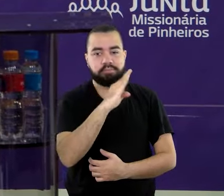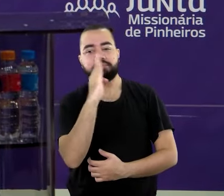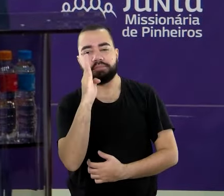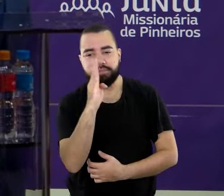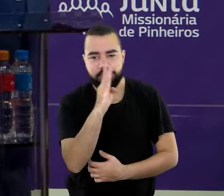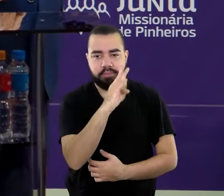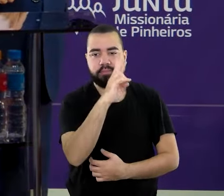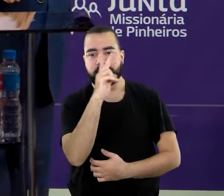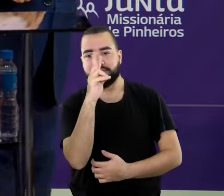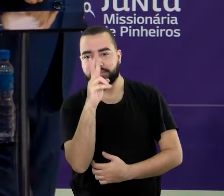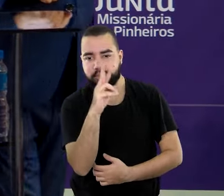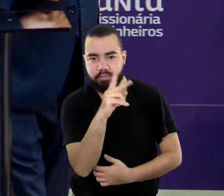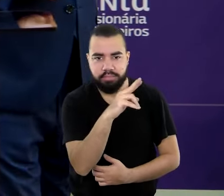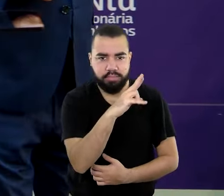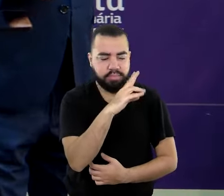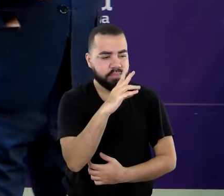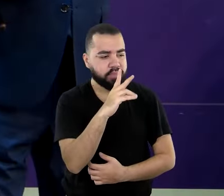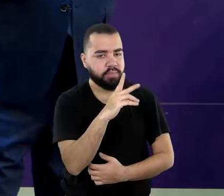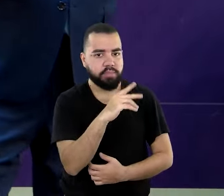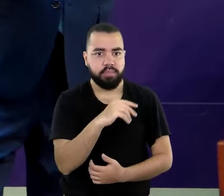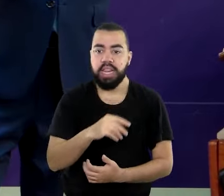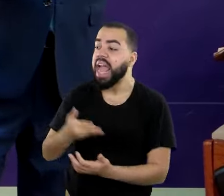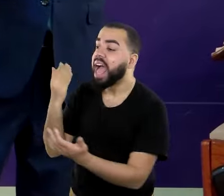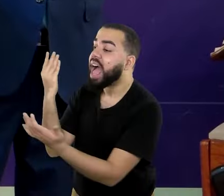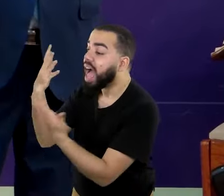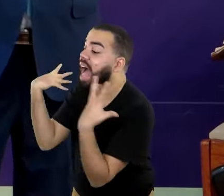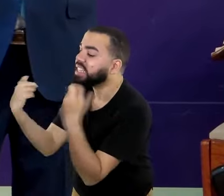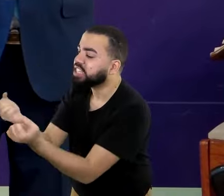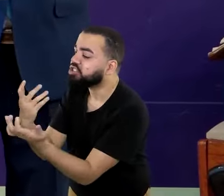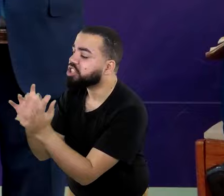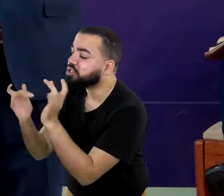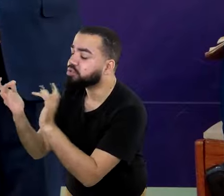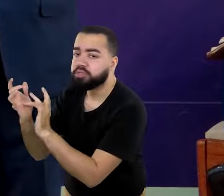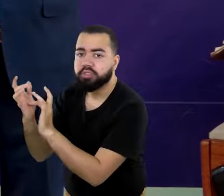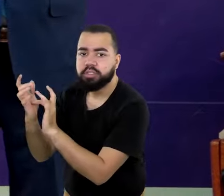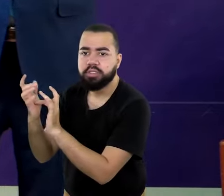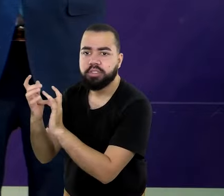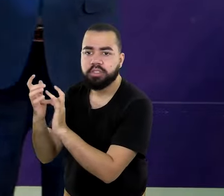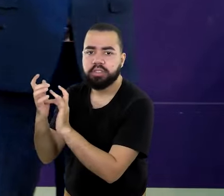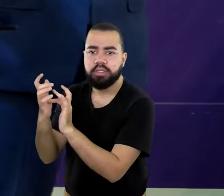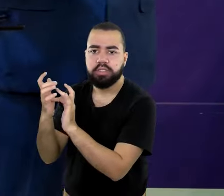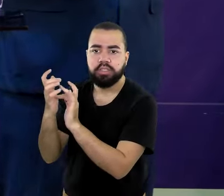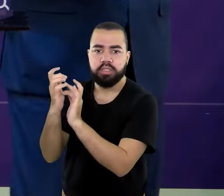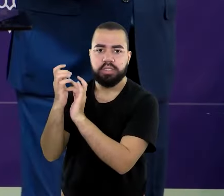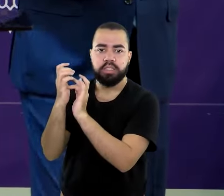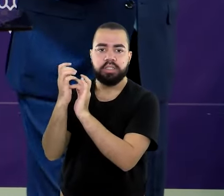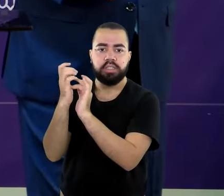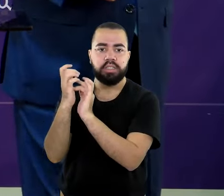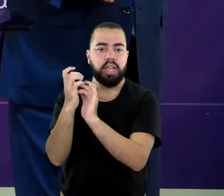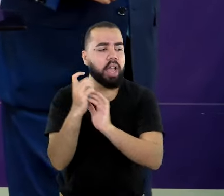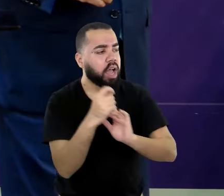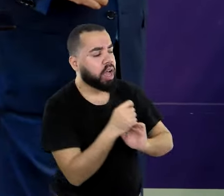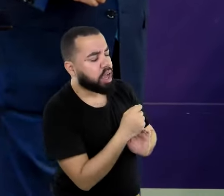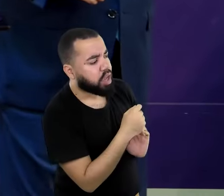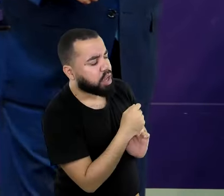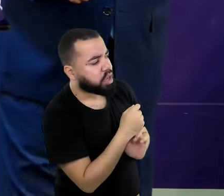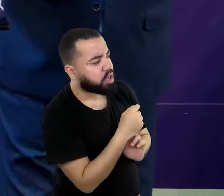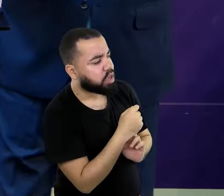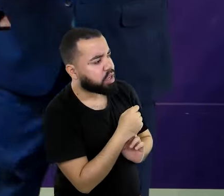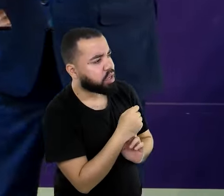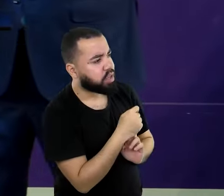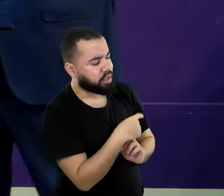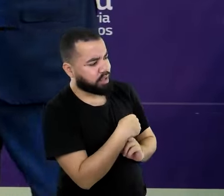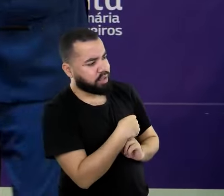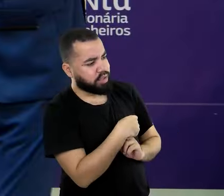예수 믿으세요. E disse: "Crê em Jesus." 그러니까 이제 이 여자 주인이 농담으로 말했습니다. E ela assim falou meio